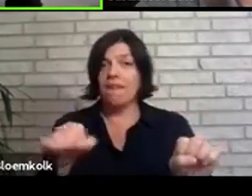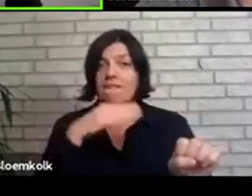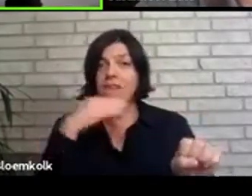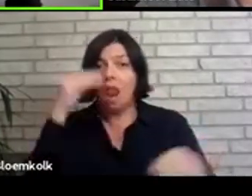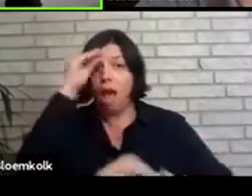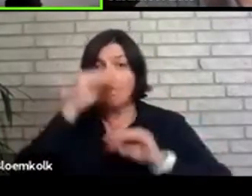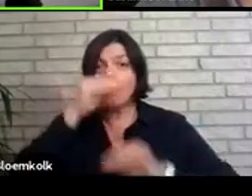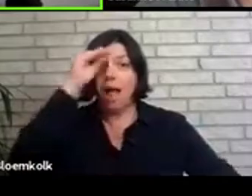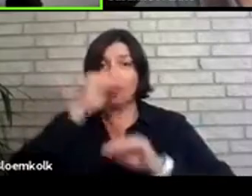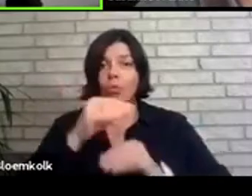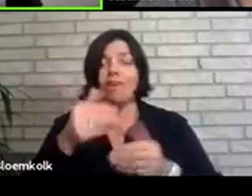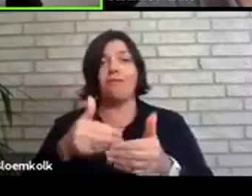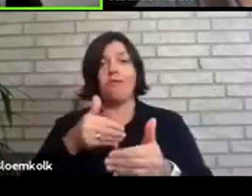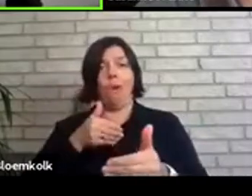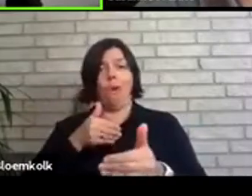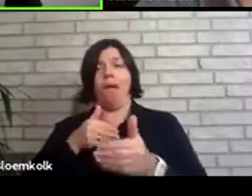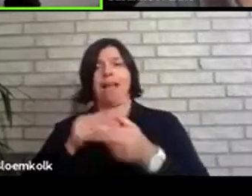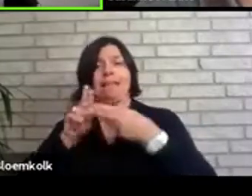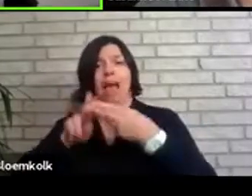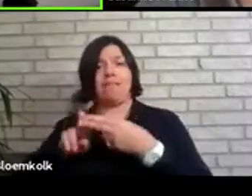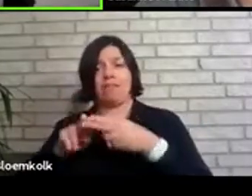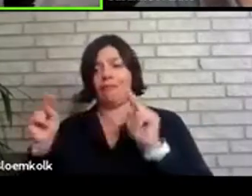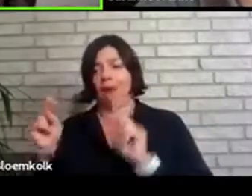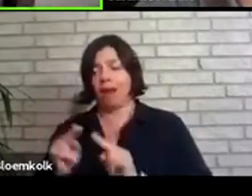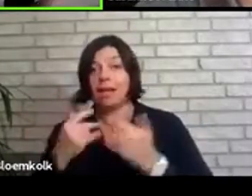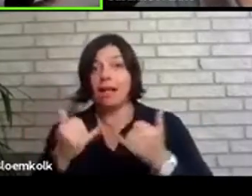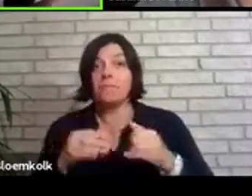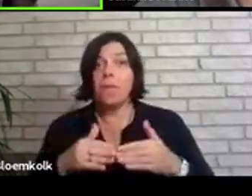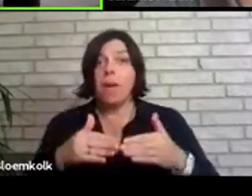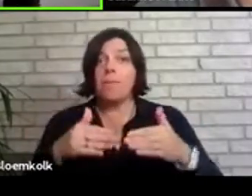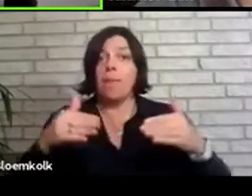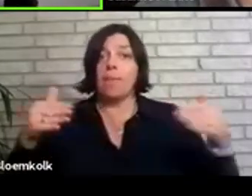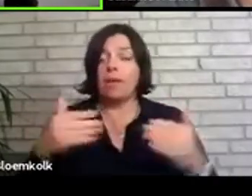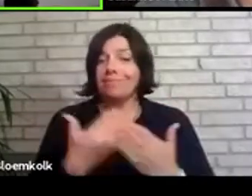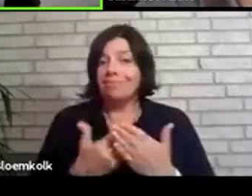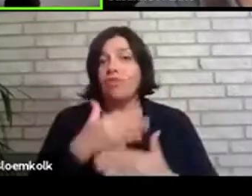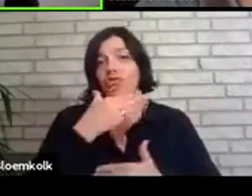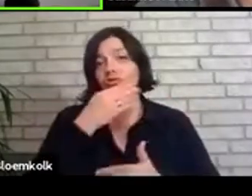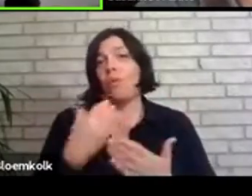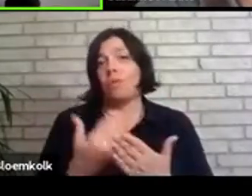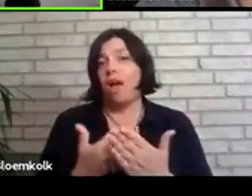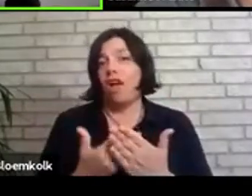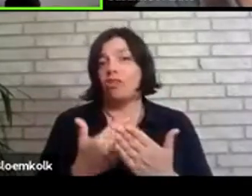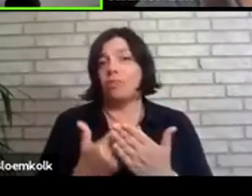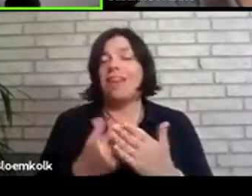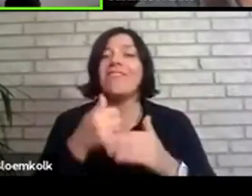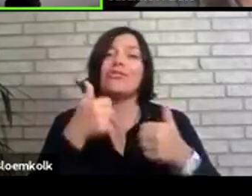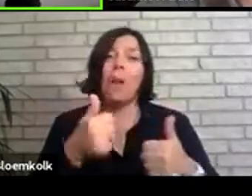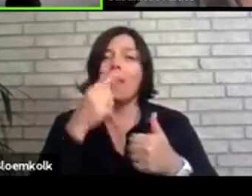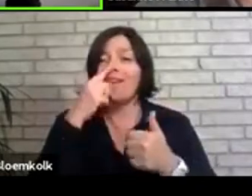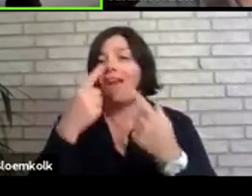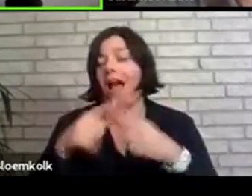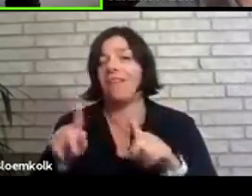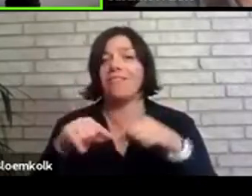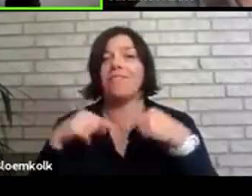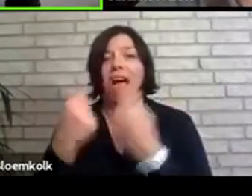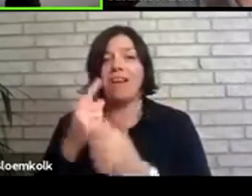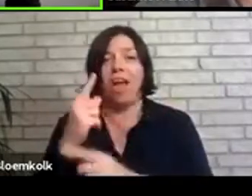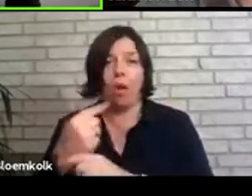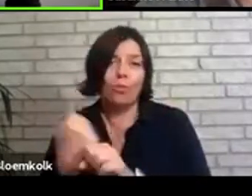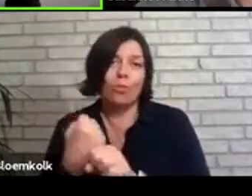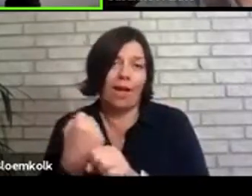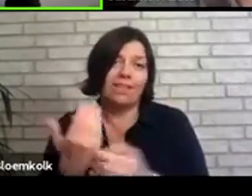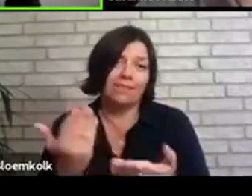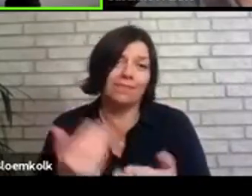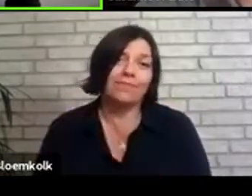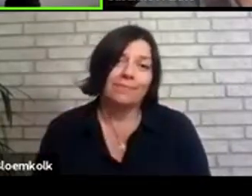kleine Einzelbeispiele, aber es wäre natürlich toller, wenn es flächendeckend dann auch von den Vereinen so umgesetzt werden